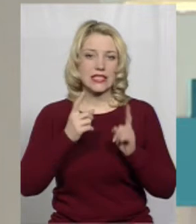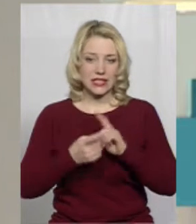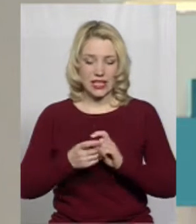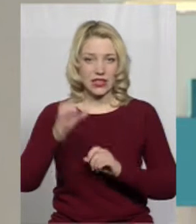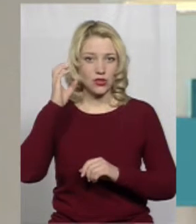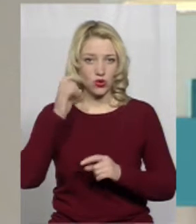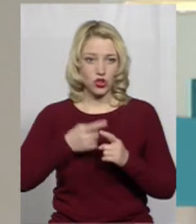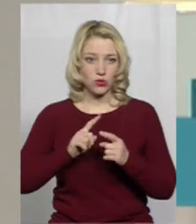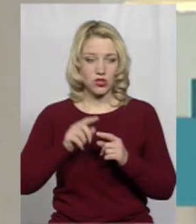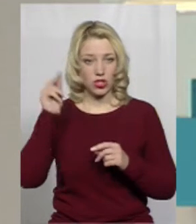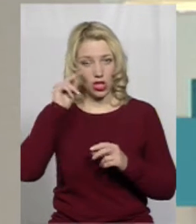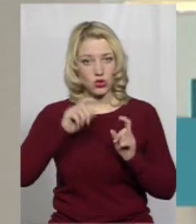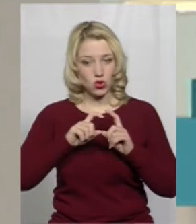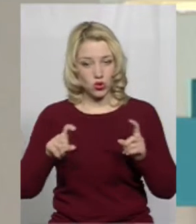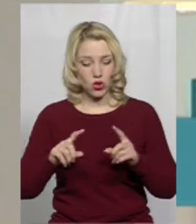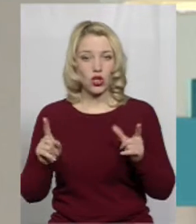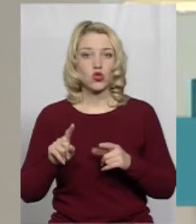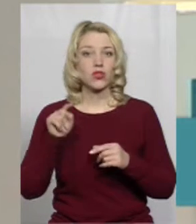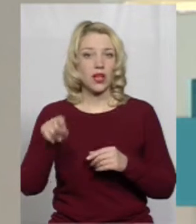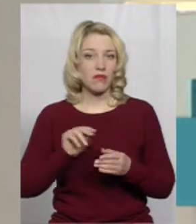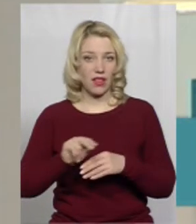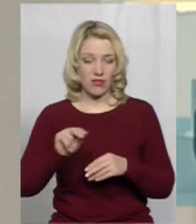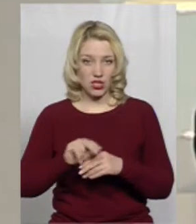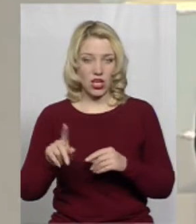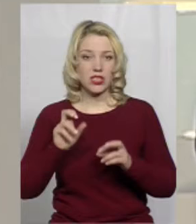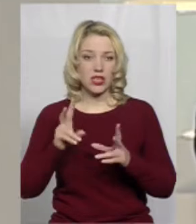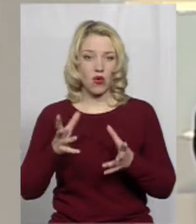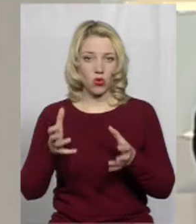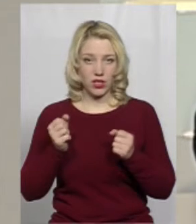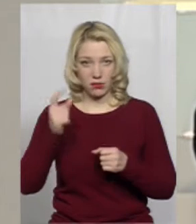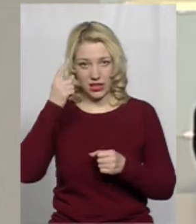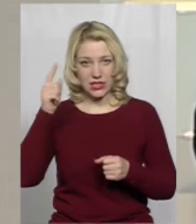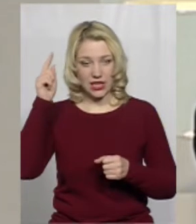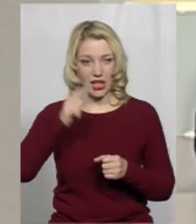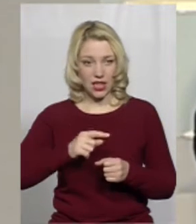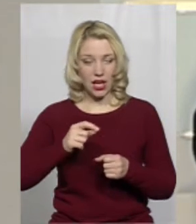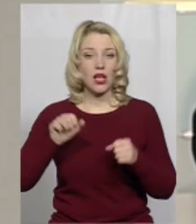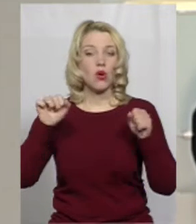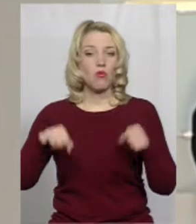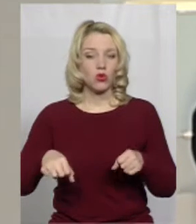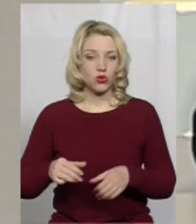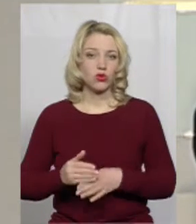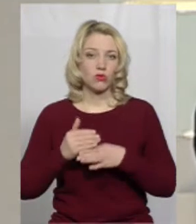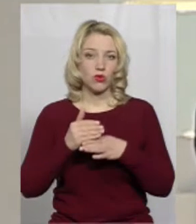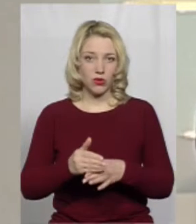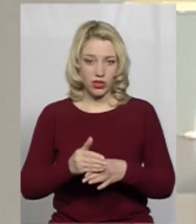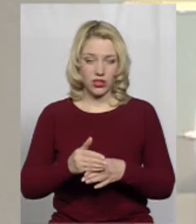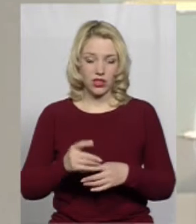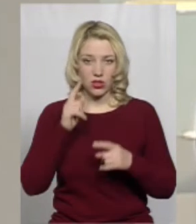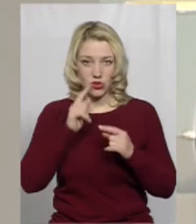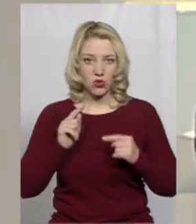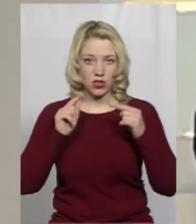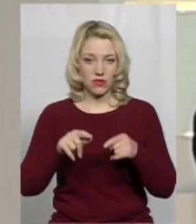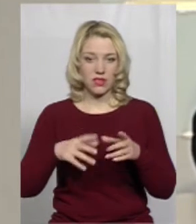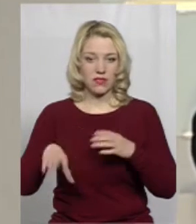цієї школи? Чому там навчають? Та як отримані знання зможуть допомогти зорієнтуватися